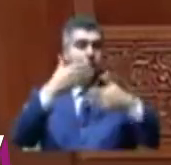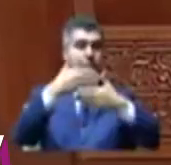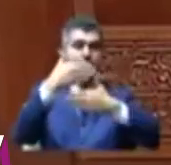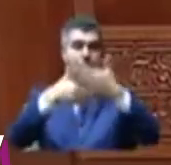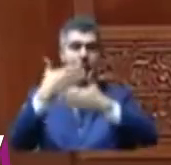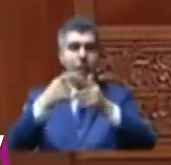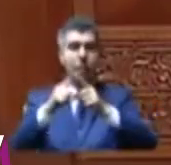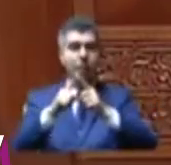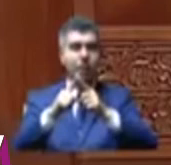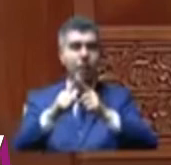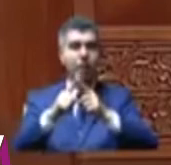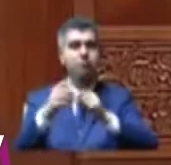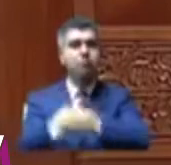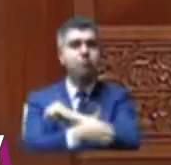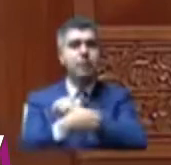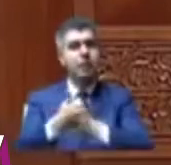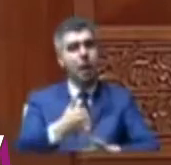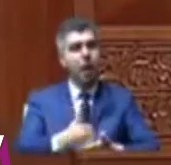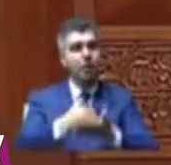اشكاليات السكن الاقتصادي.